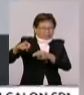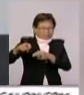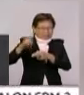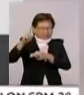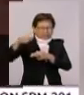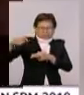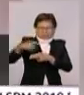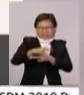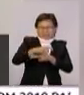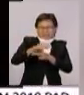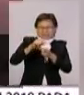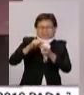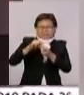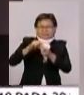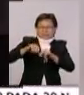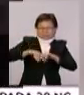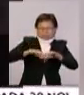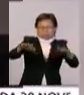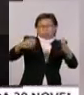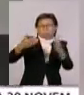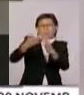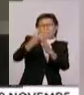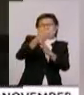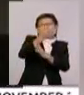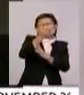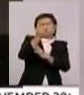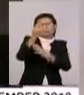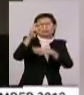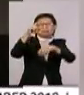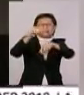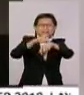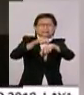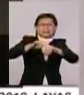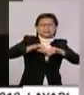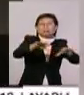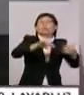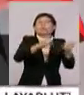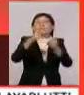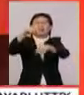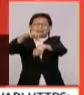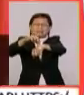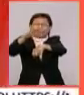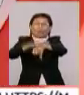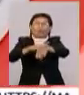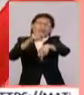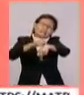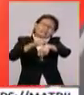sejenis cacing bulat yang disebarkan melalui gigitan nyamuk.